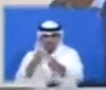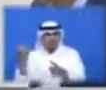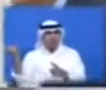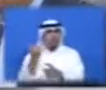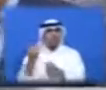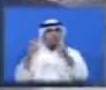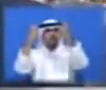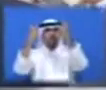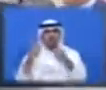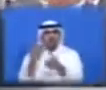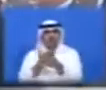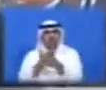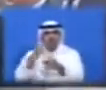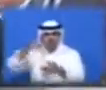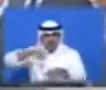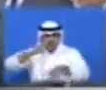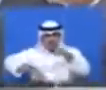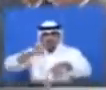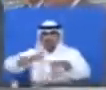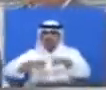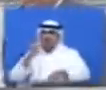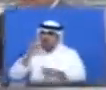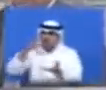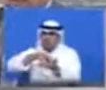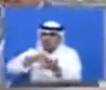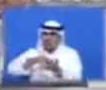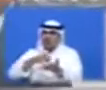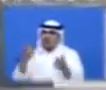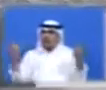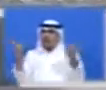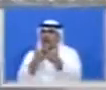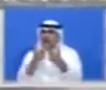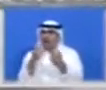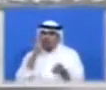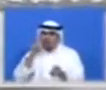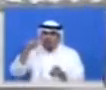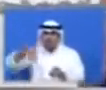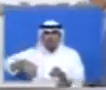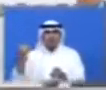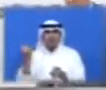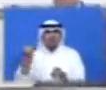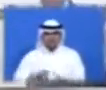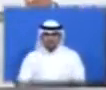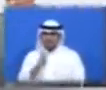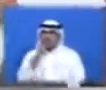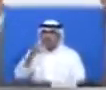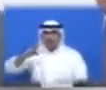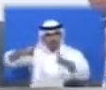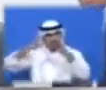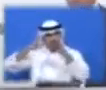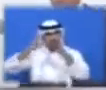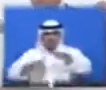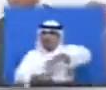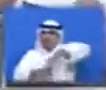مضطربة وقضايا ساخنة. وأشاد في هذا الصدد بالدور المحوري لسمو أمير البلاد الشيخ صباح الأحمد الجابر الصباح حفظه